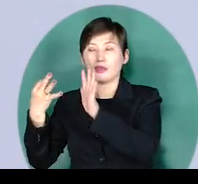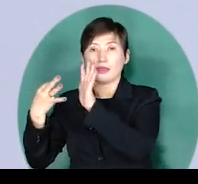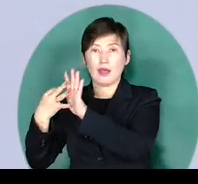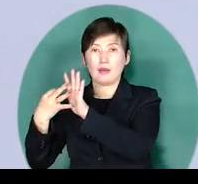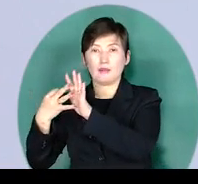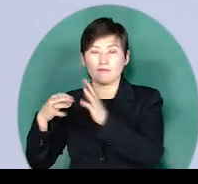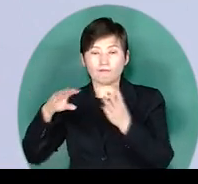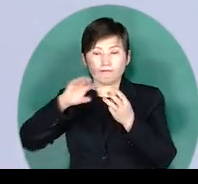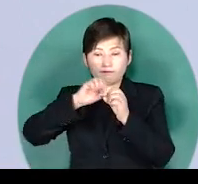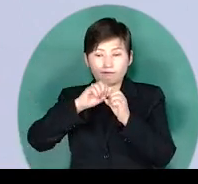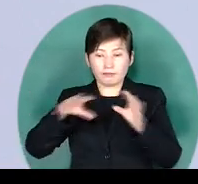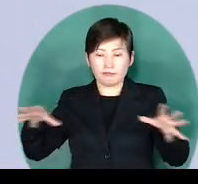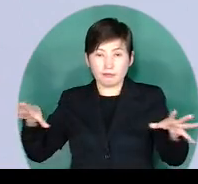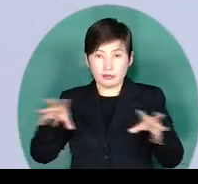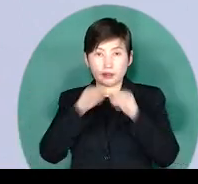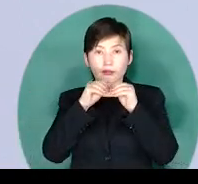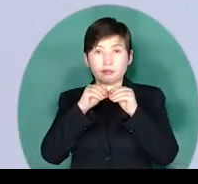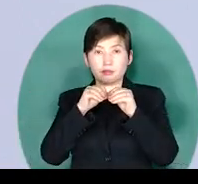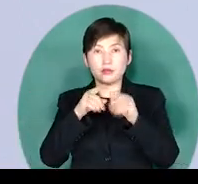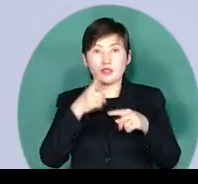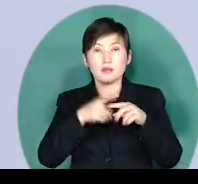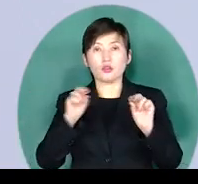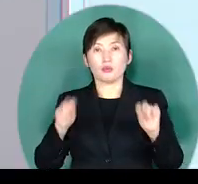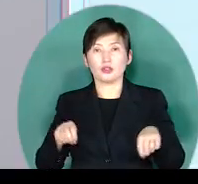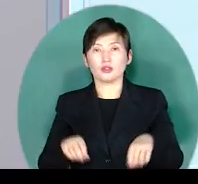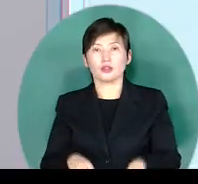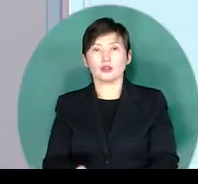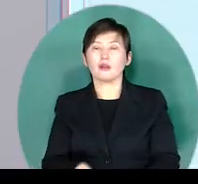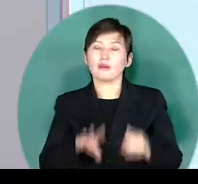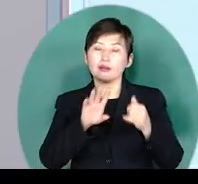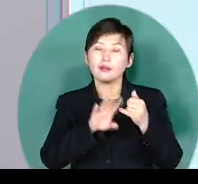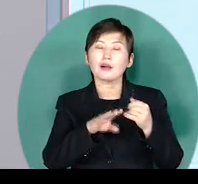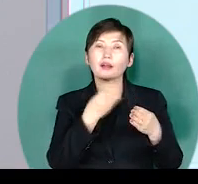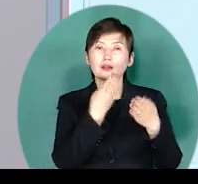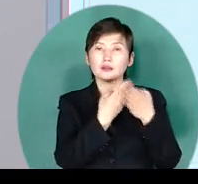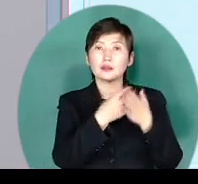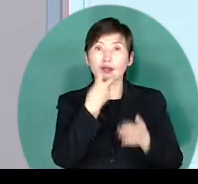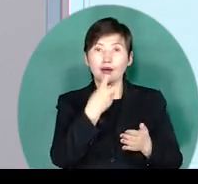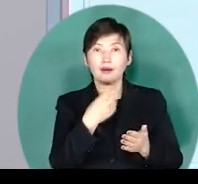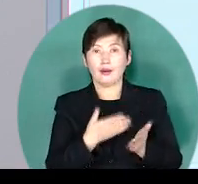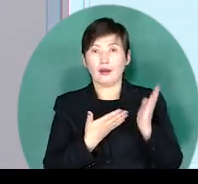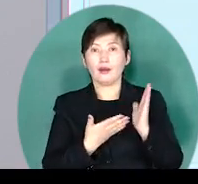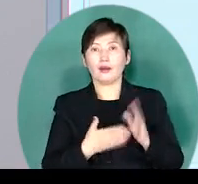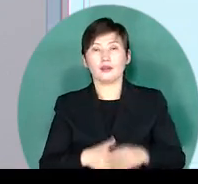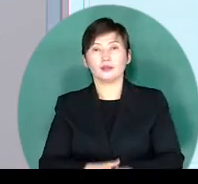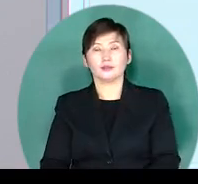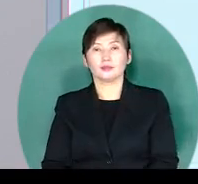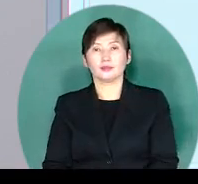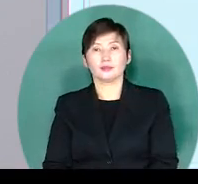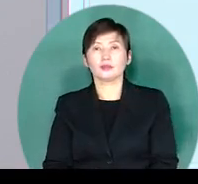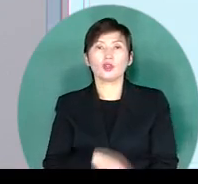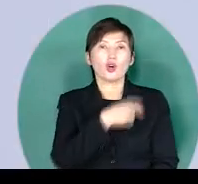бичих юм бол орны нэмэгдхүний нийлбэр хэлбэрт бичиж байна гэж ойлгож болно гэсэн. Одоо дахиад нэг жишээг хоёул бүгд дээр хамтдаа хийцгээе. Багш